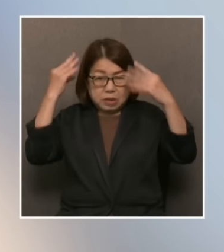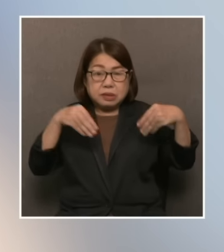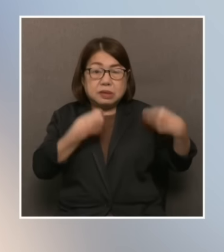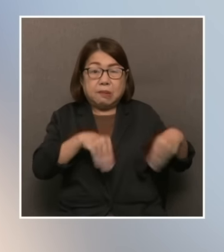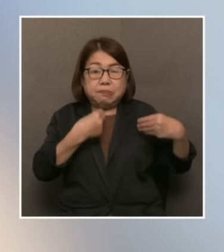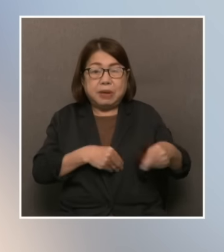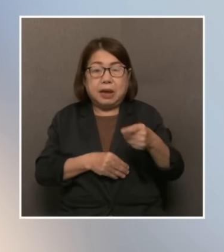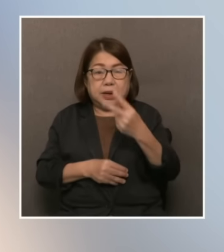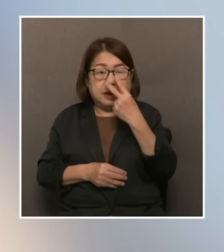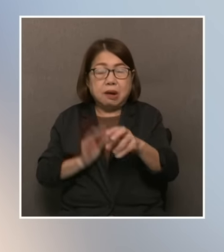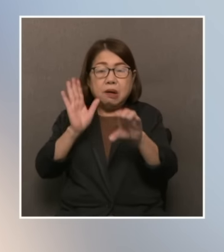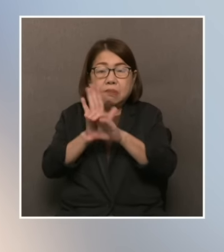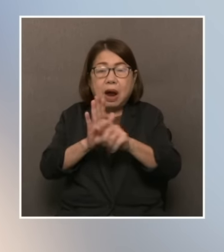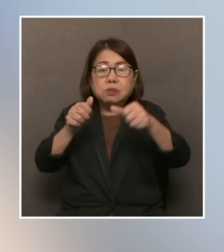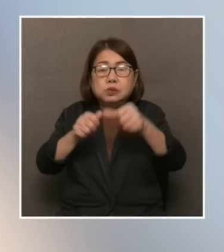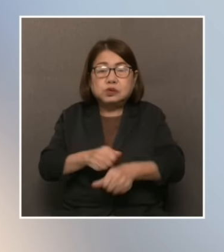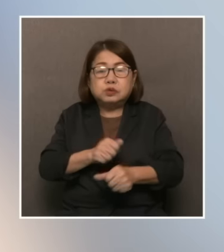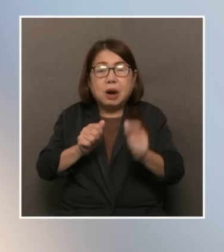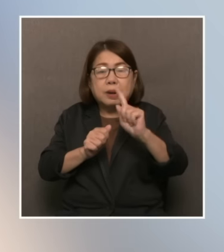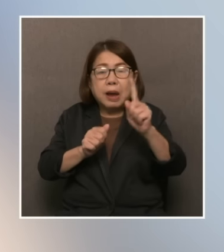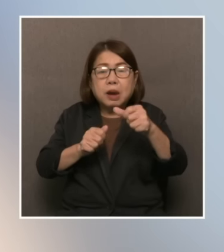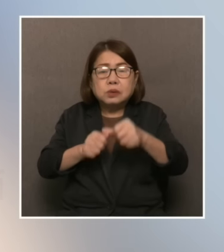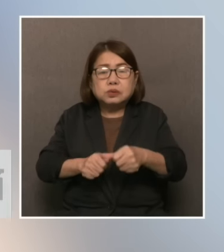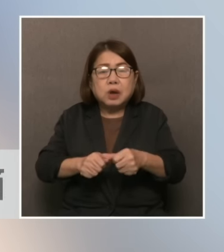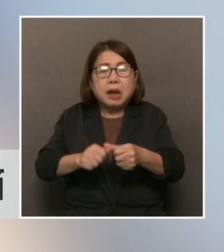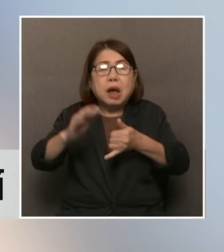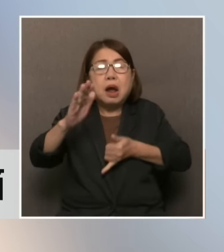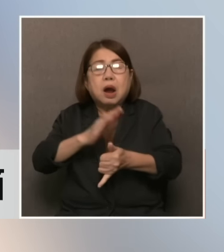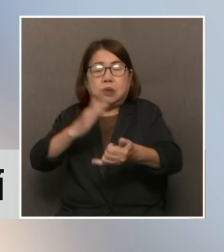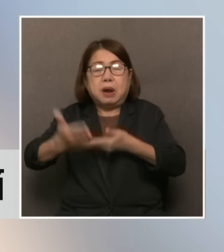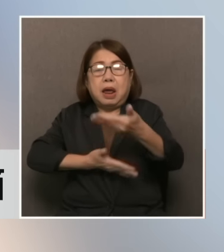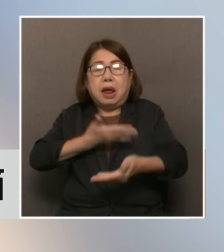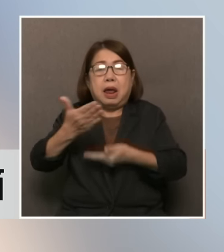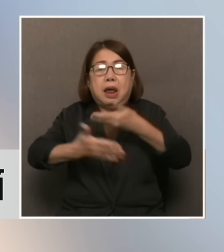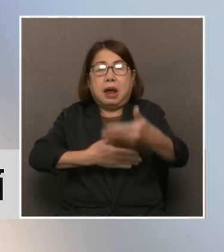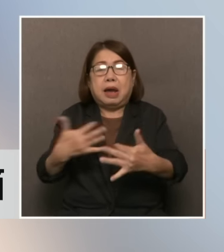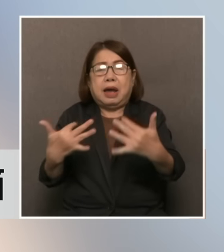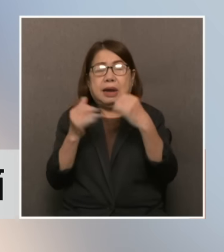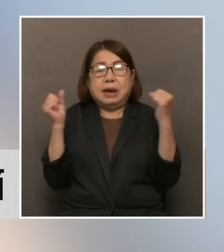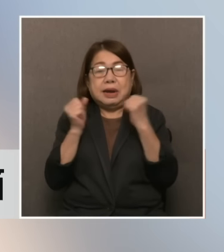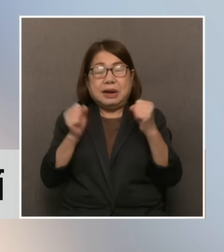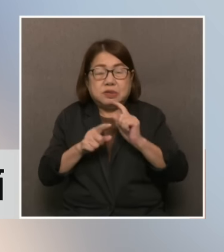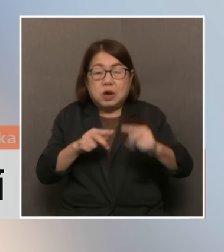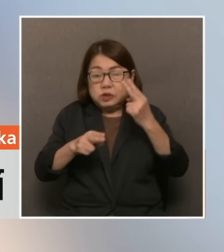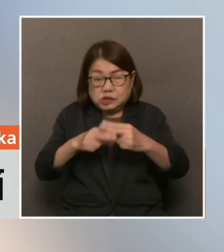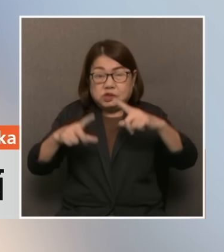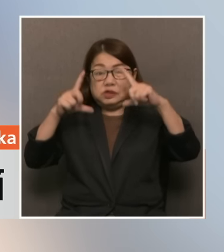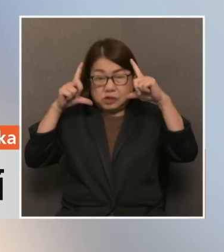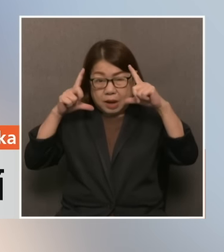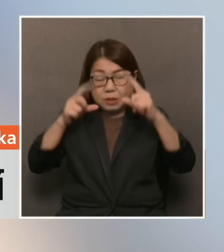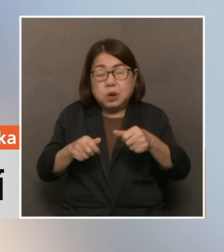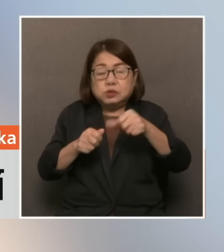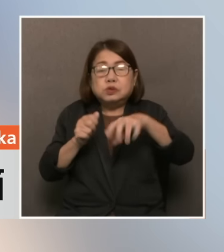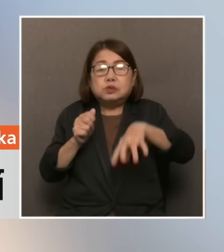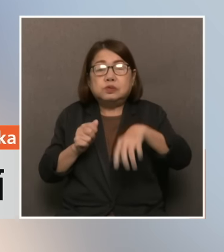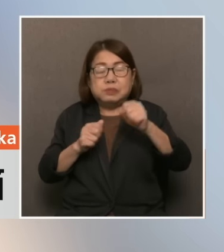นี่คอภาพภายในของห้างสฑพสิงค้าชื่อดัง ที่เมือง Balenciyal พระเทศสเปนกจะเหนนะครลูค้ากลุมเมื่ี้นะ